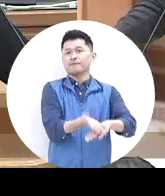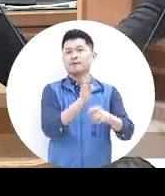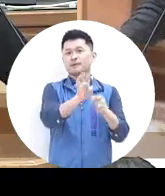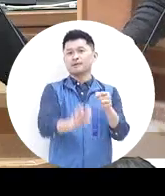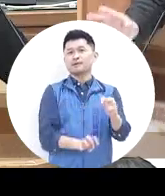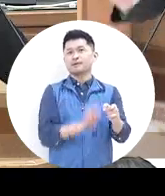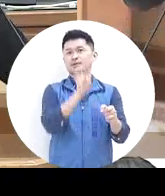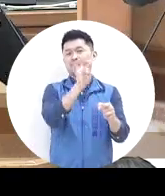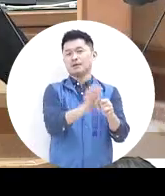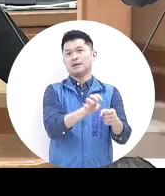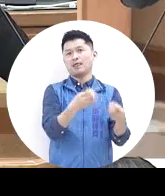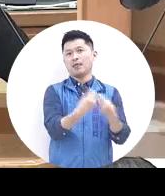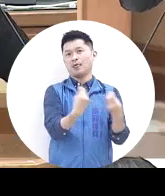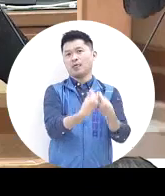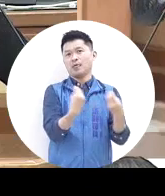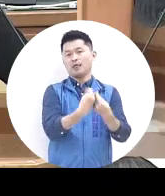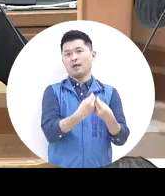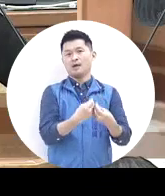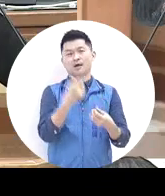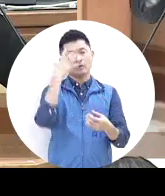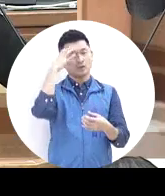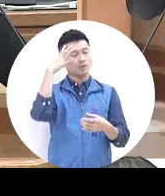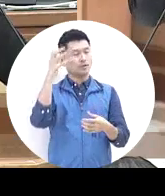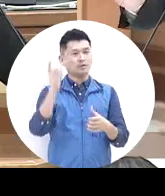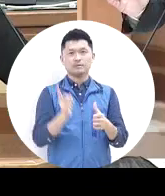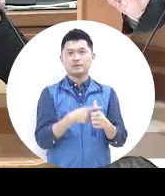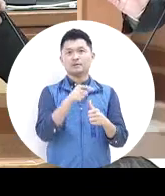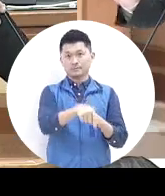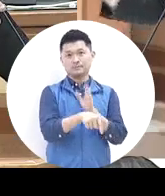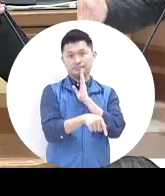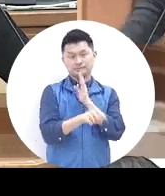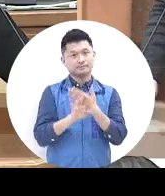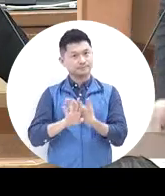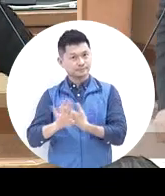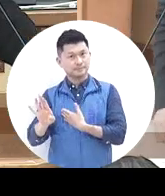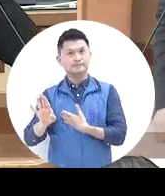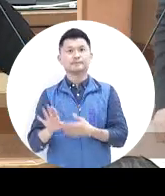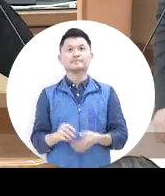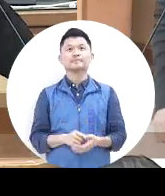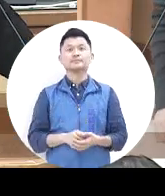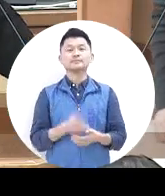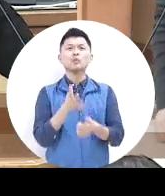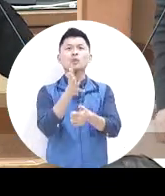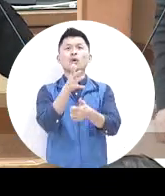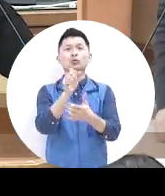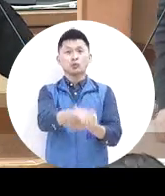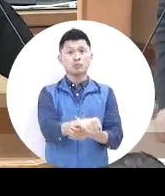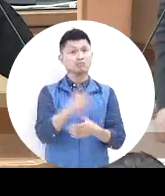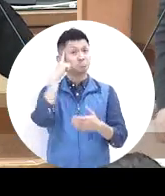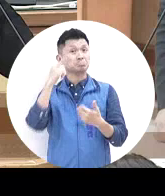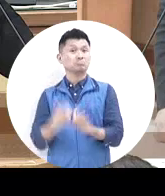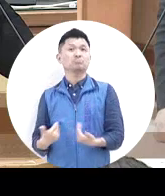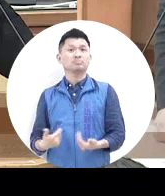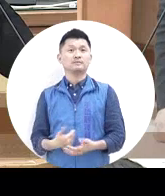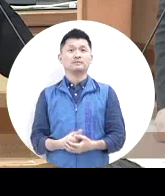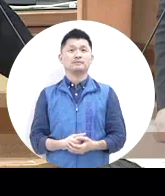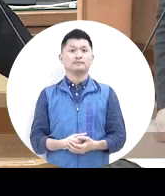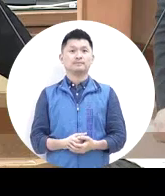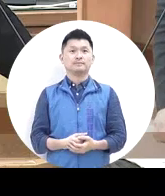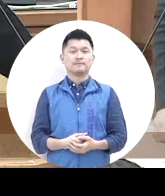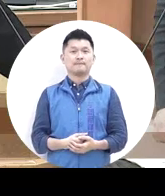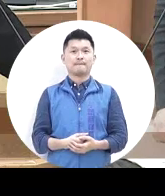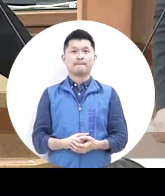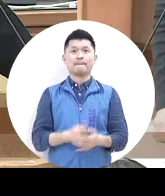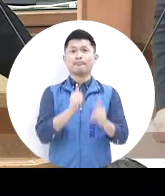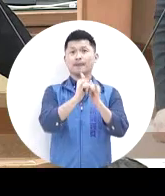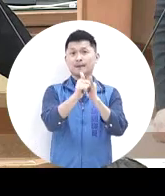空间。 我想偷听是市长是真的想偷听。 市长， 啊， 同意不同意？ 啊， 同意不同意？ 我尊重